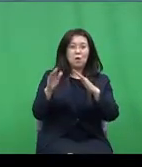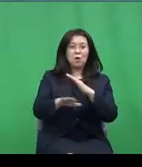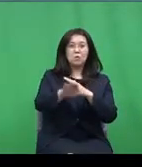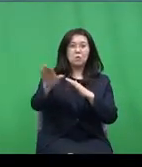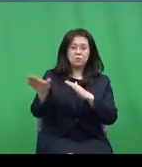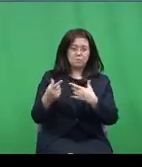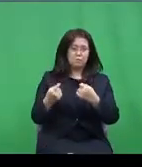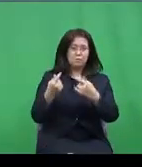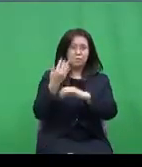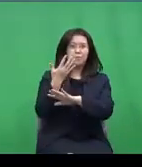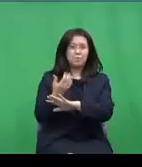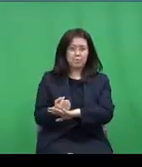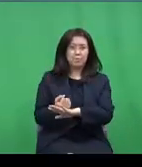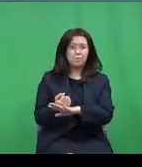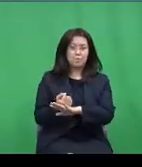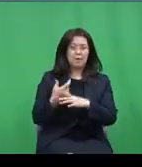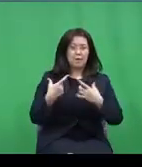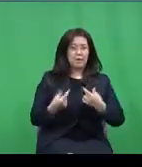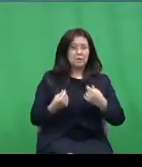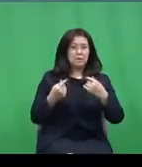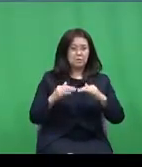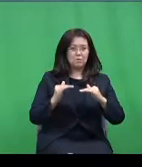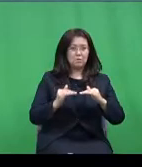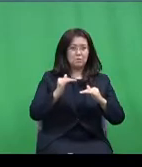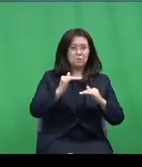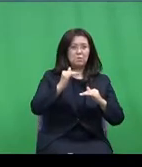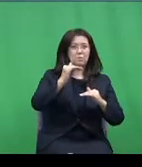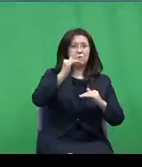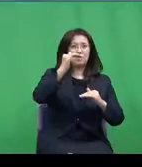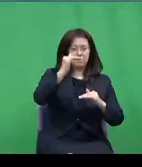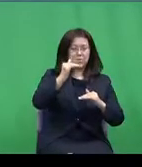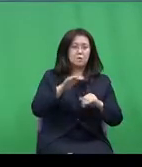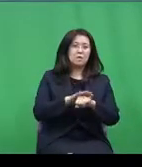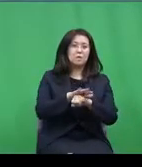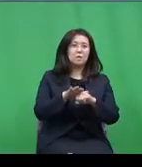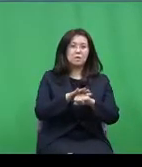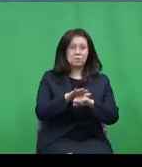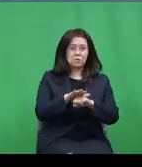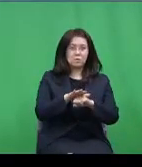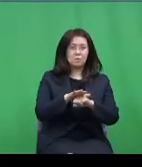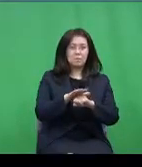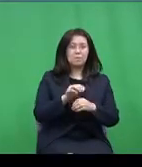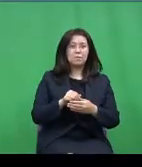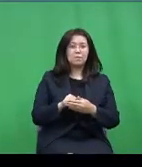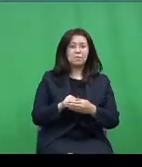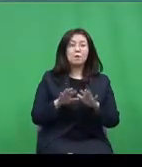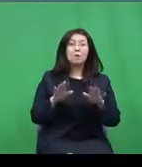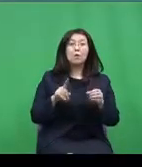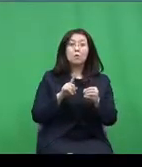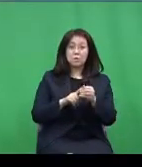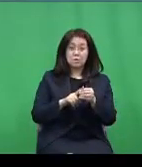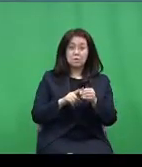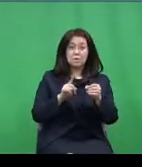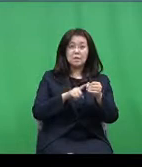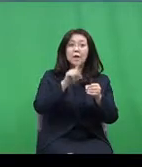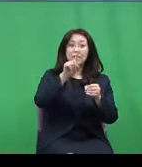底してもらって、で着実に階段上がっていくということがまだいいだと思いますから、まあもちろん今年よ